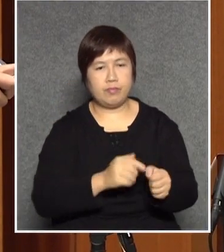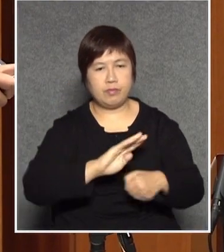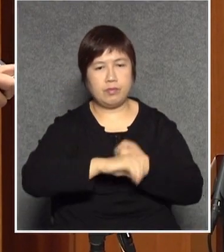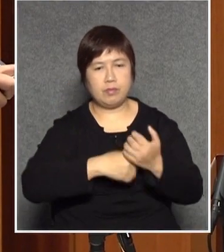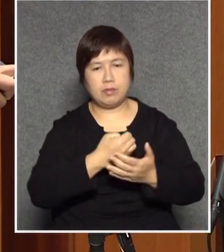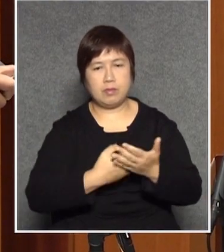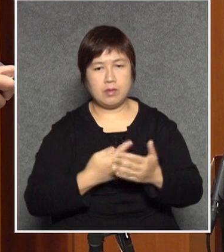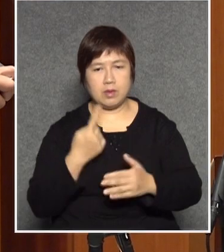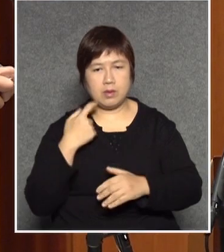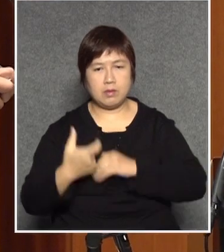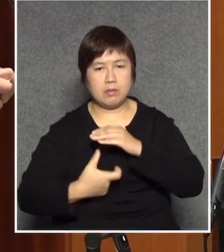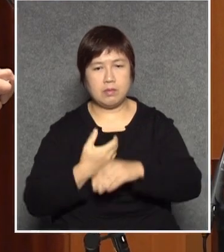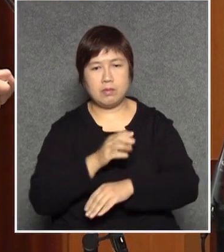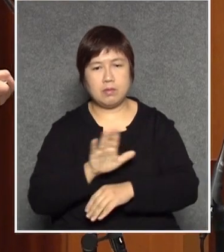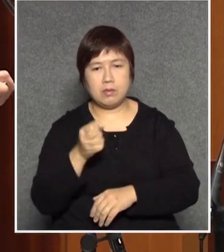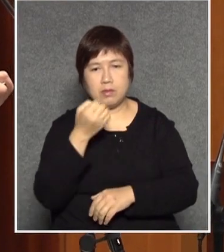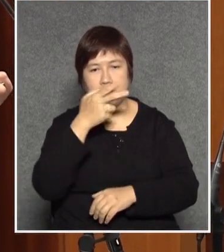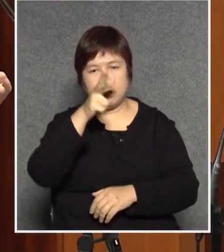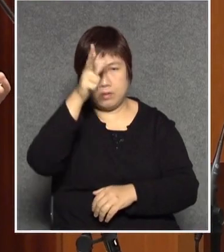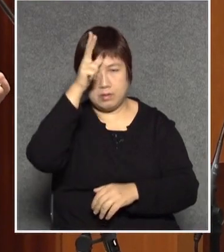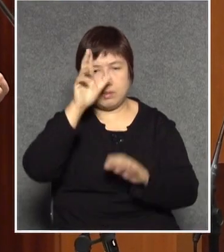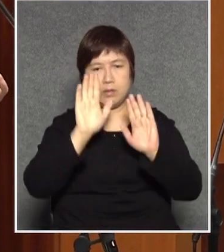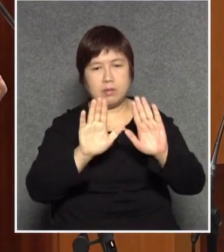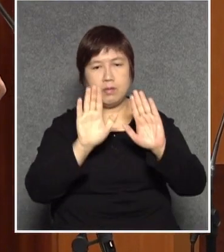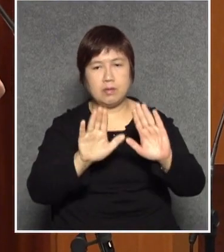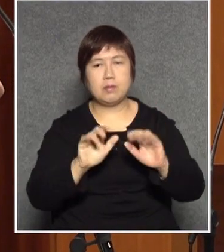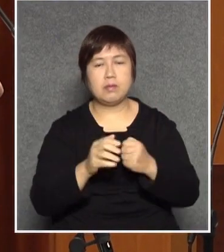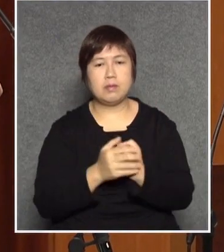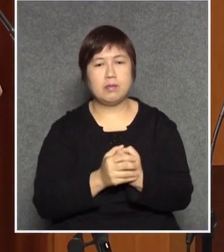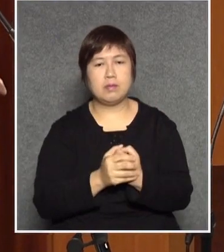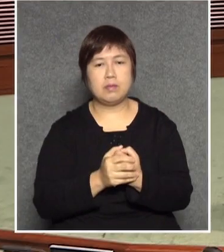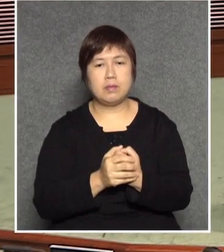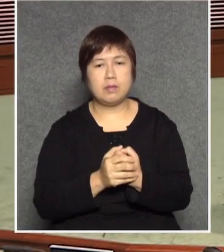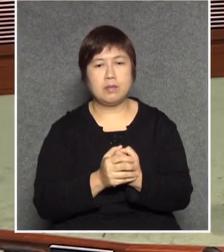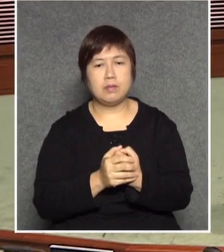公，為香港特別行政區服務。